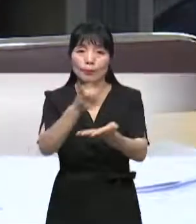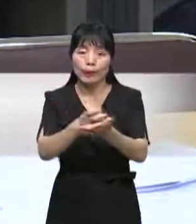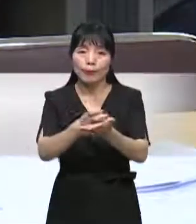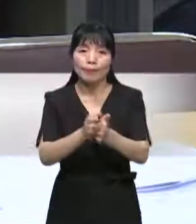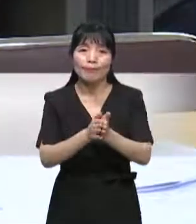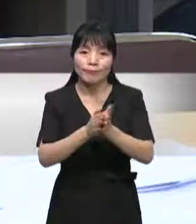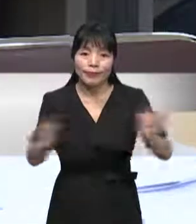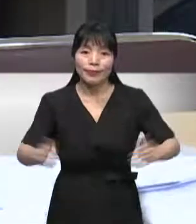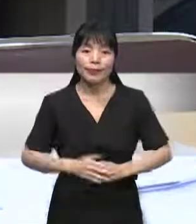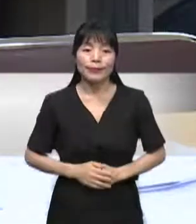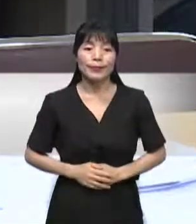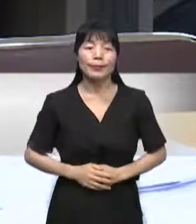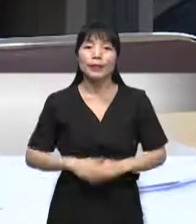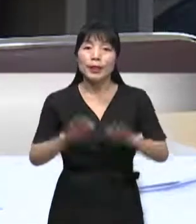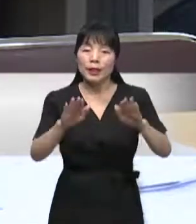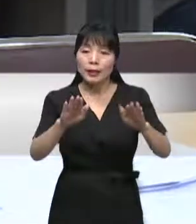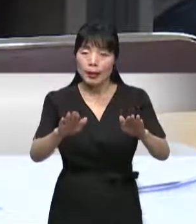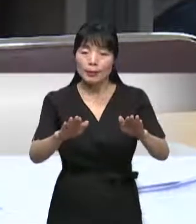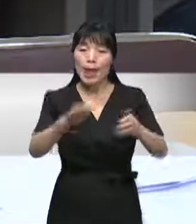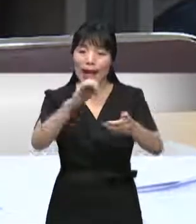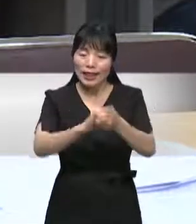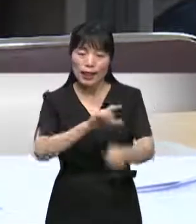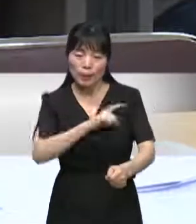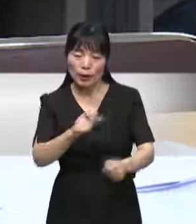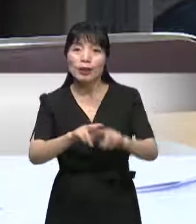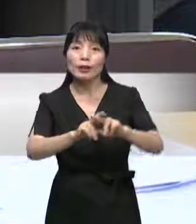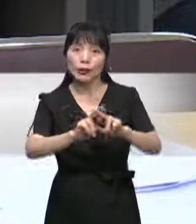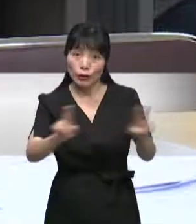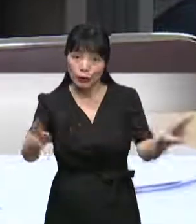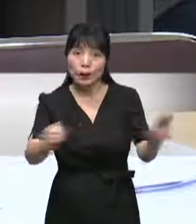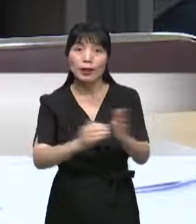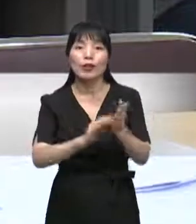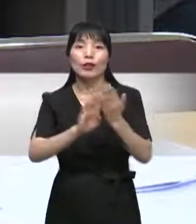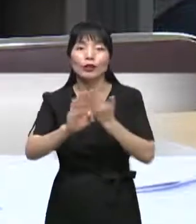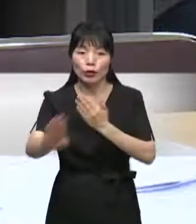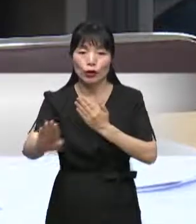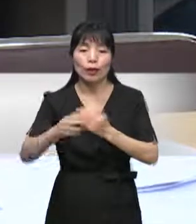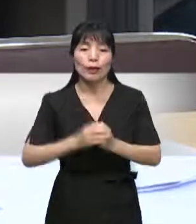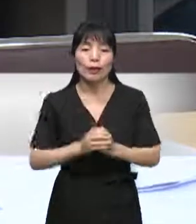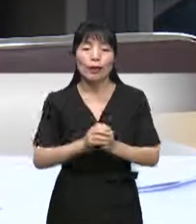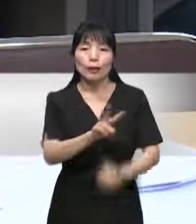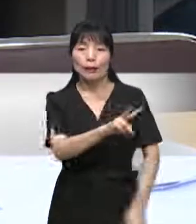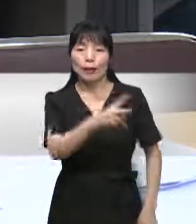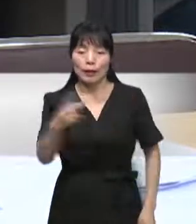한정면허를 폐지하고 그 준공영제 노선으로 대체해서